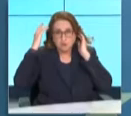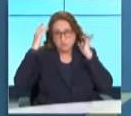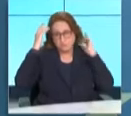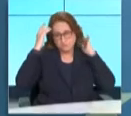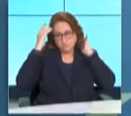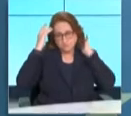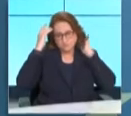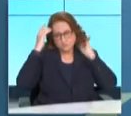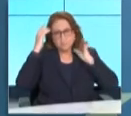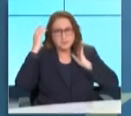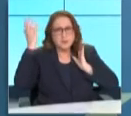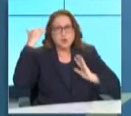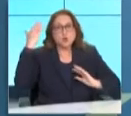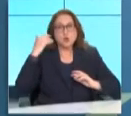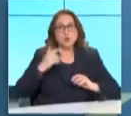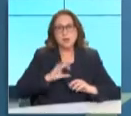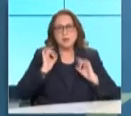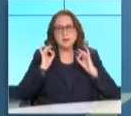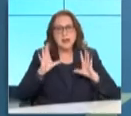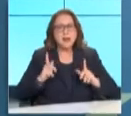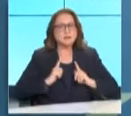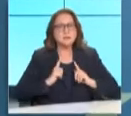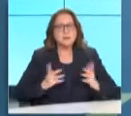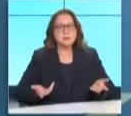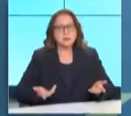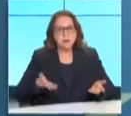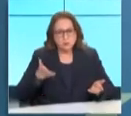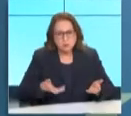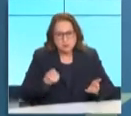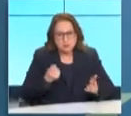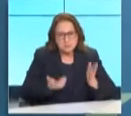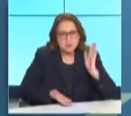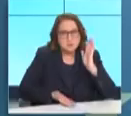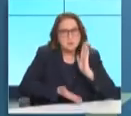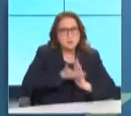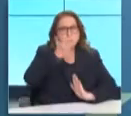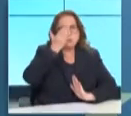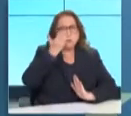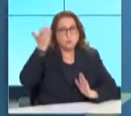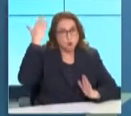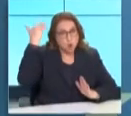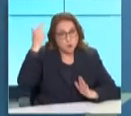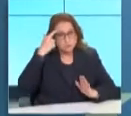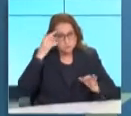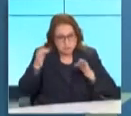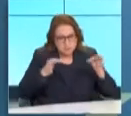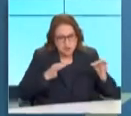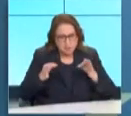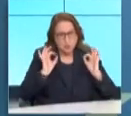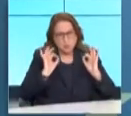τιμές του φυσικού αερίου θα ήταν εκεί που βρίσκονται σήμερα. Είναι ξεκάθαρο ότι η αγορά αυτή σχεδιάστηκε